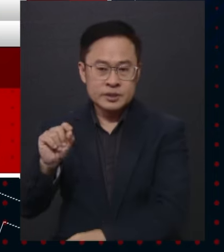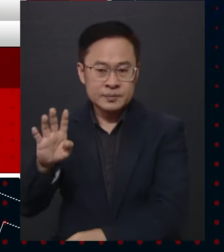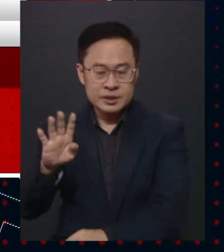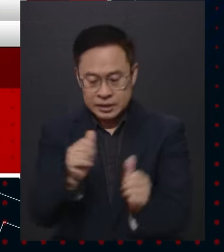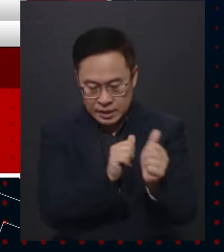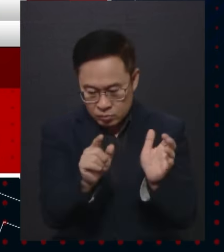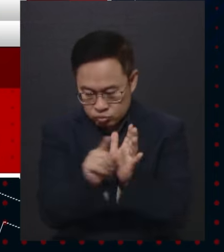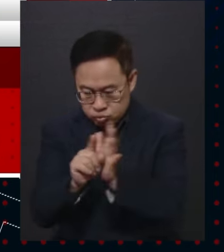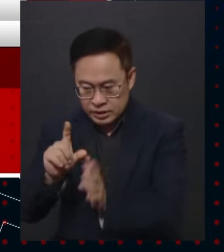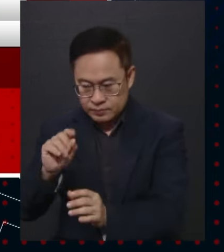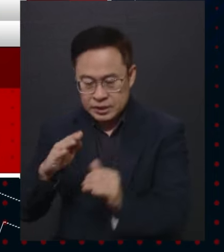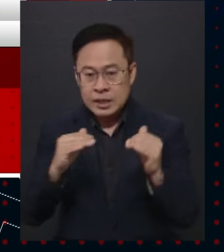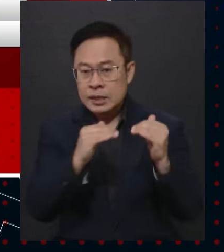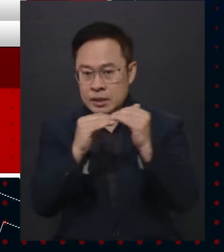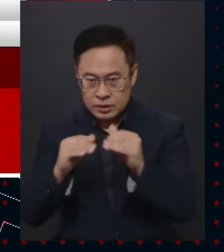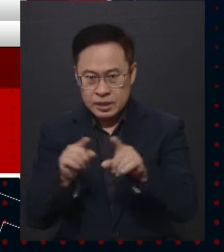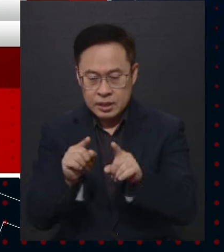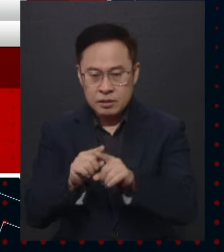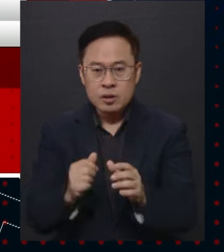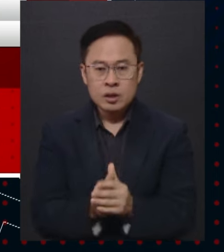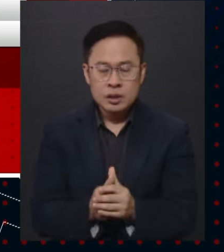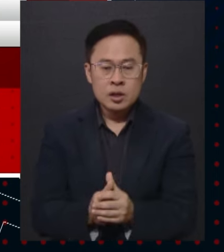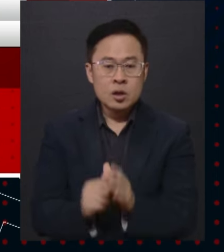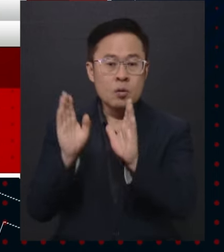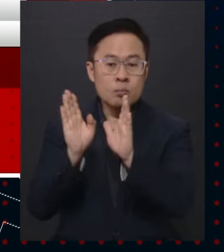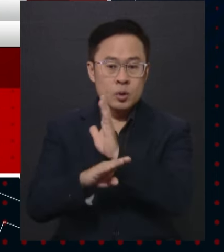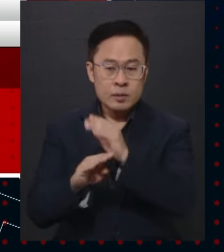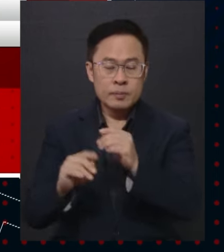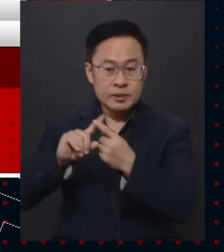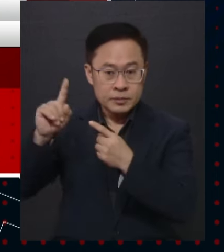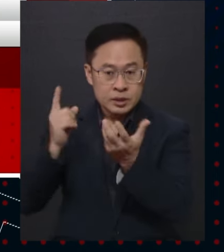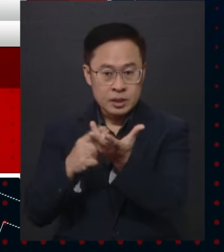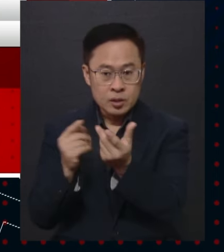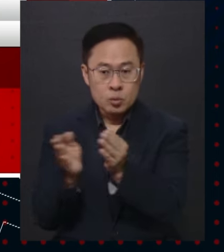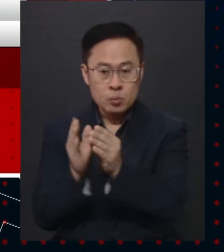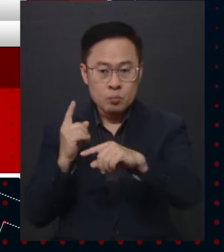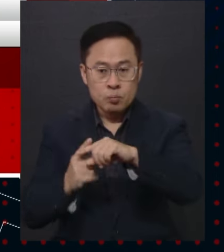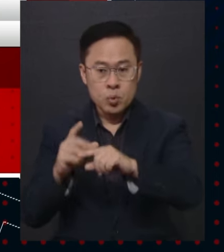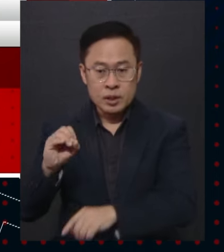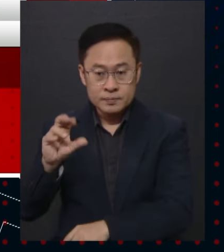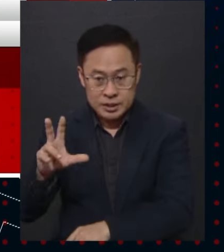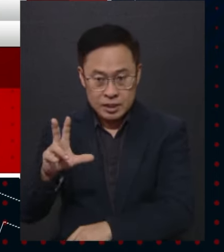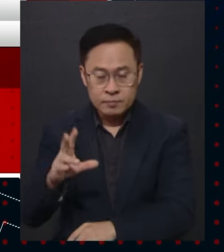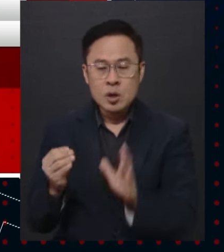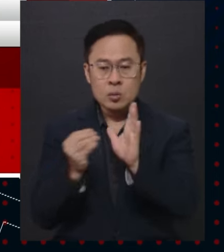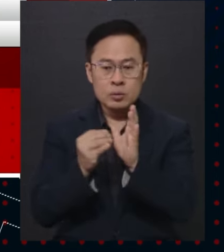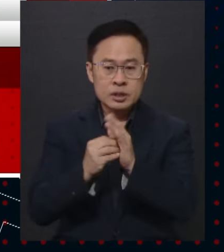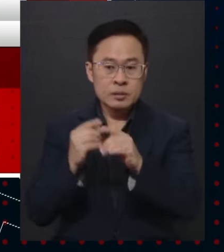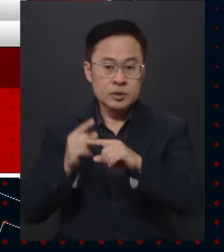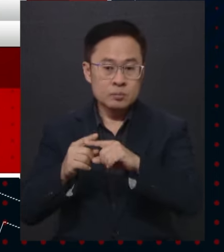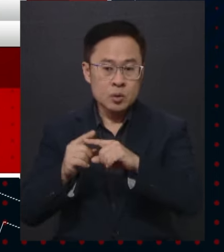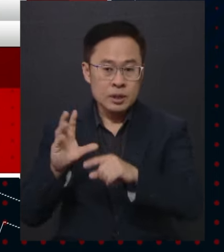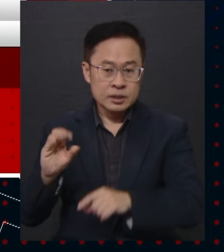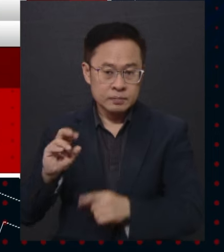ครับบุรีรัมย์ 50แบงคอกอ่าบุรีรัม 53นะครับ Bangkok 50ถัดมาเป็นการท่าเรือครับ 46